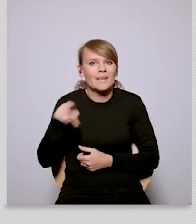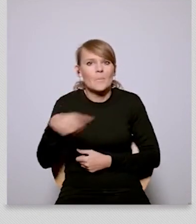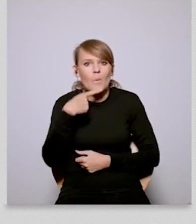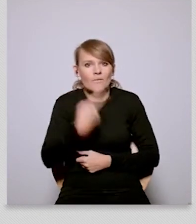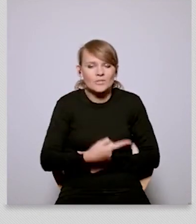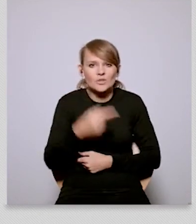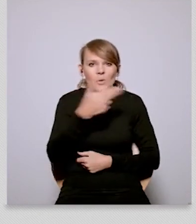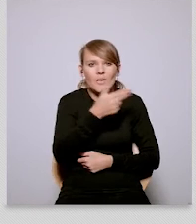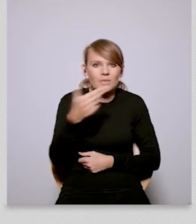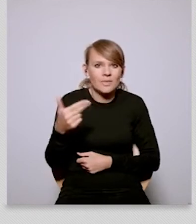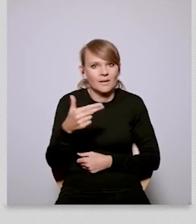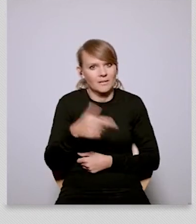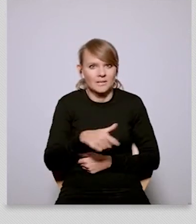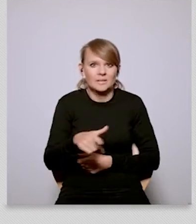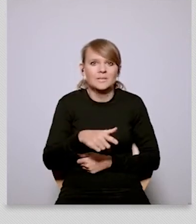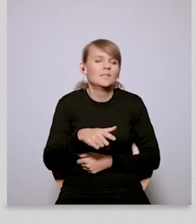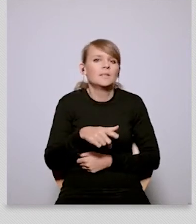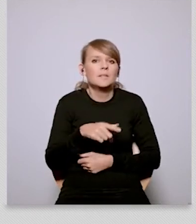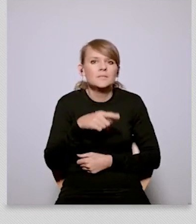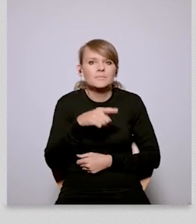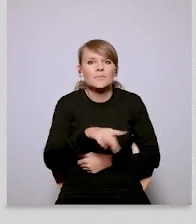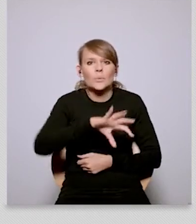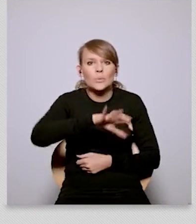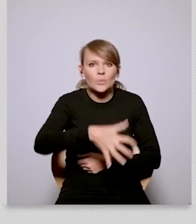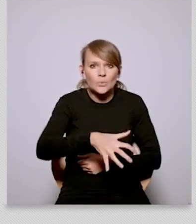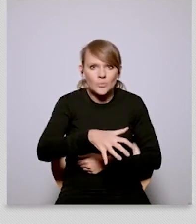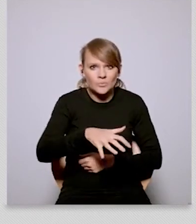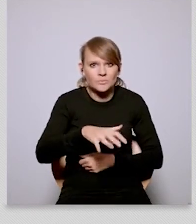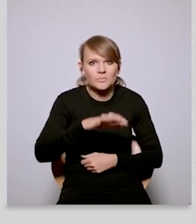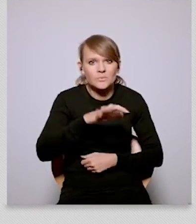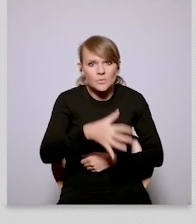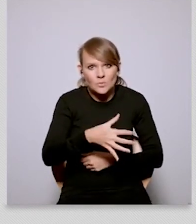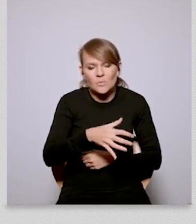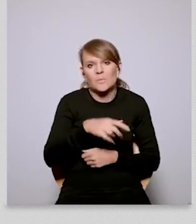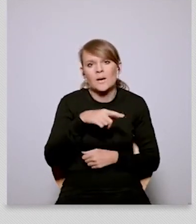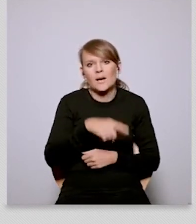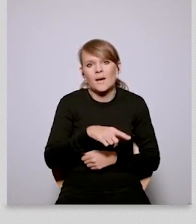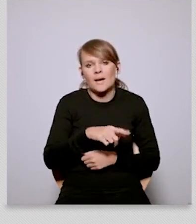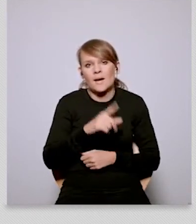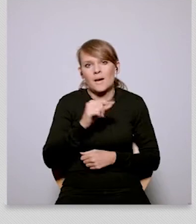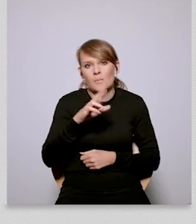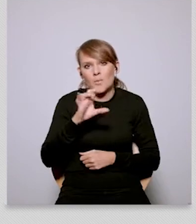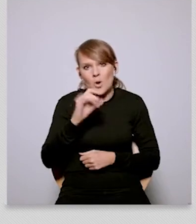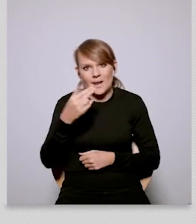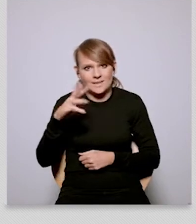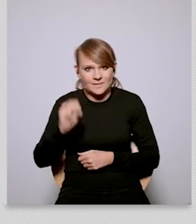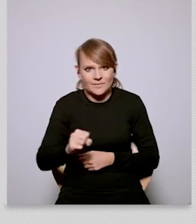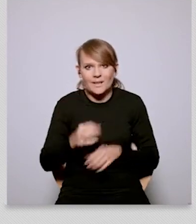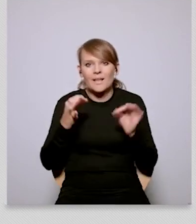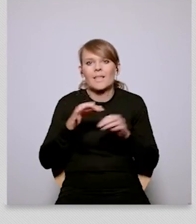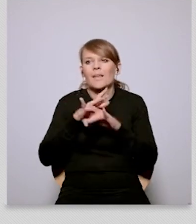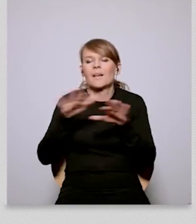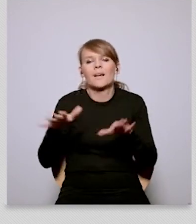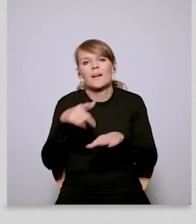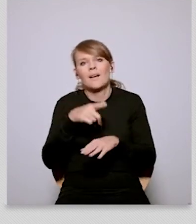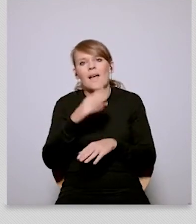wbijania tego zielonego klina też w grupy grupy progresywne teraz takim dobrym tematem jest rozszerzenie ETS na